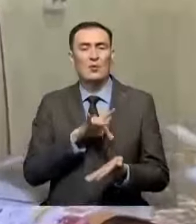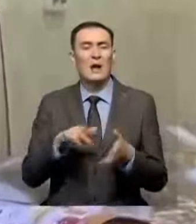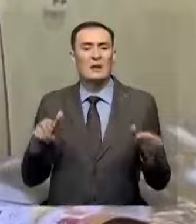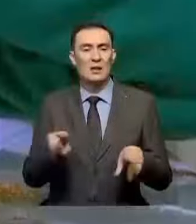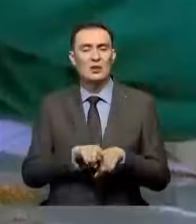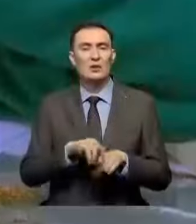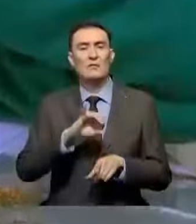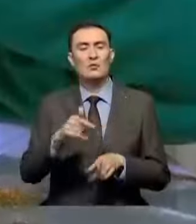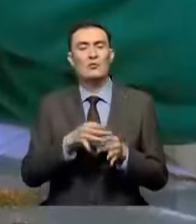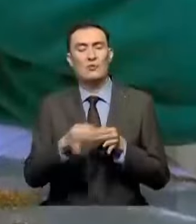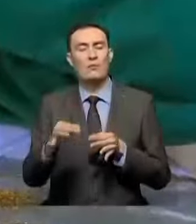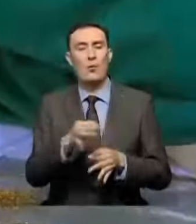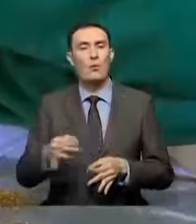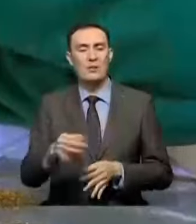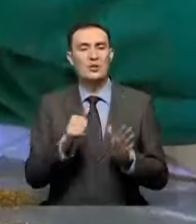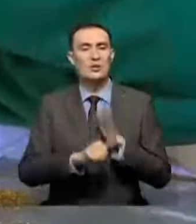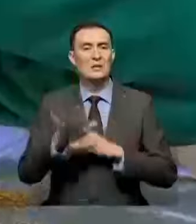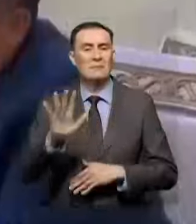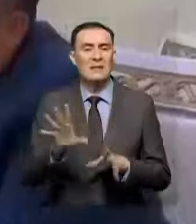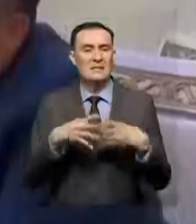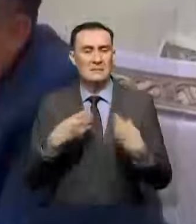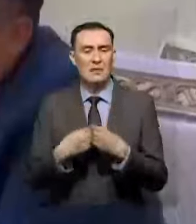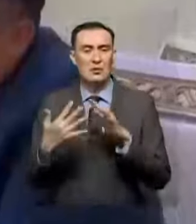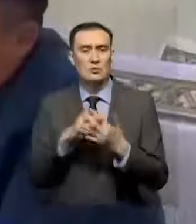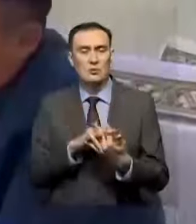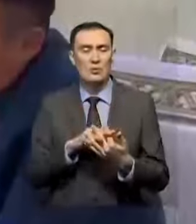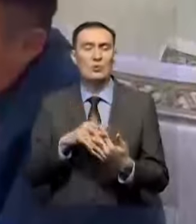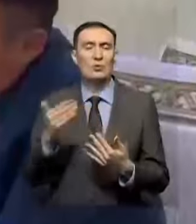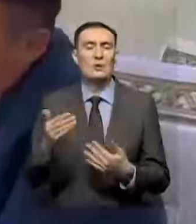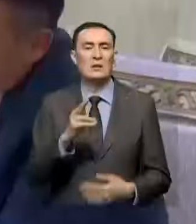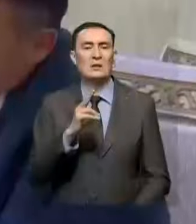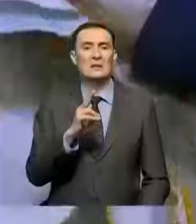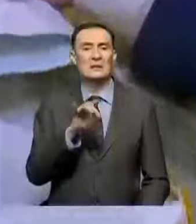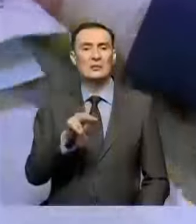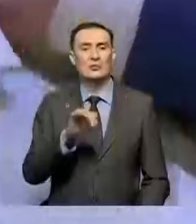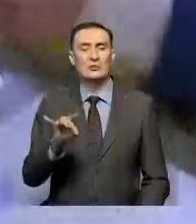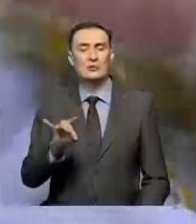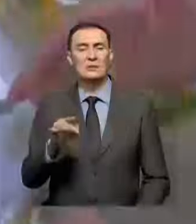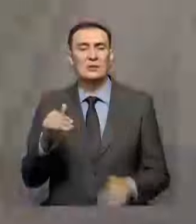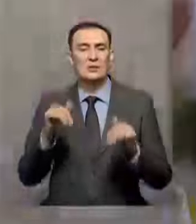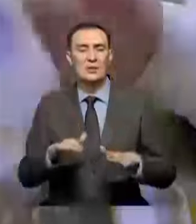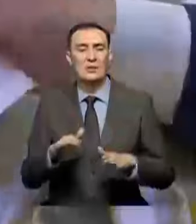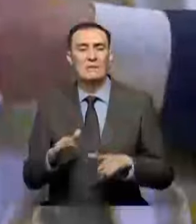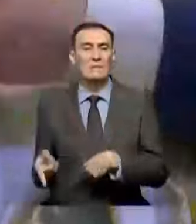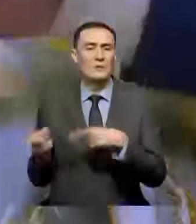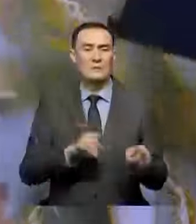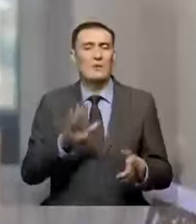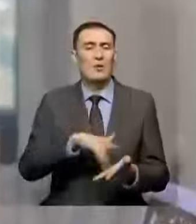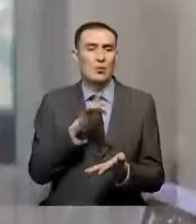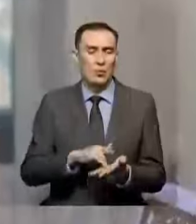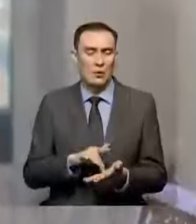жители южных районов области. 65 семей из сел Екден и Кызылжылдыз после паводка решили обосноваться в